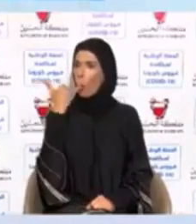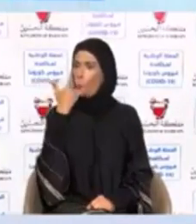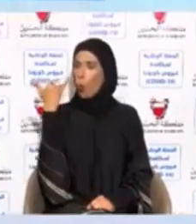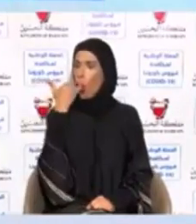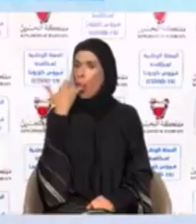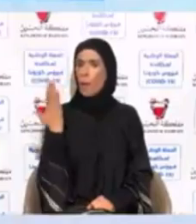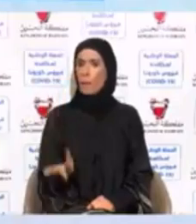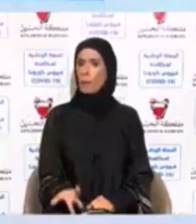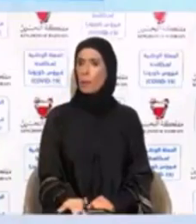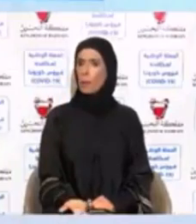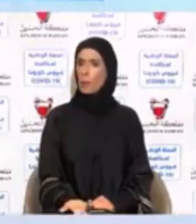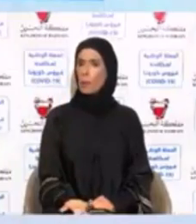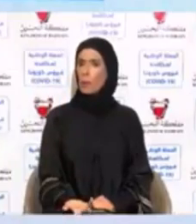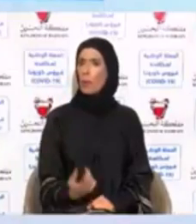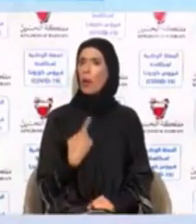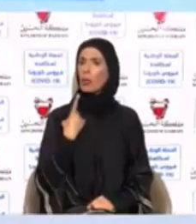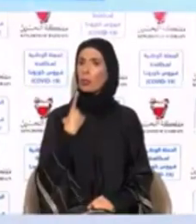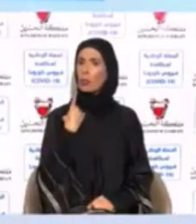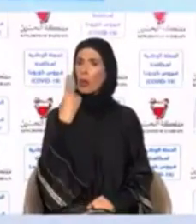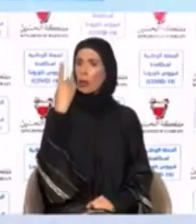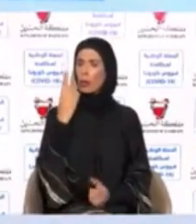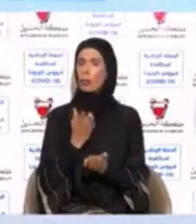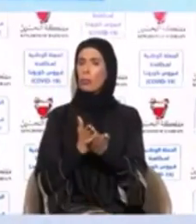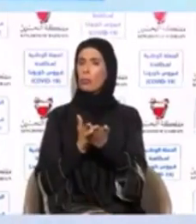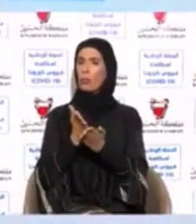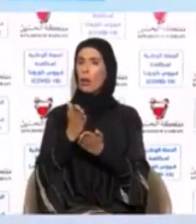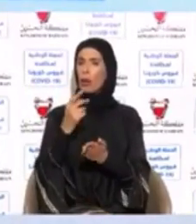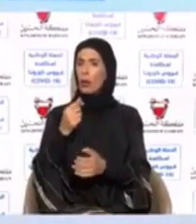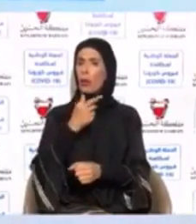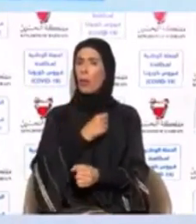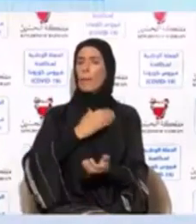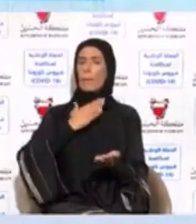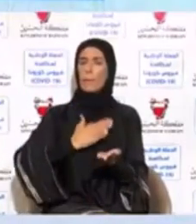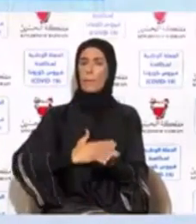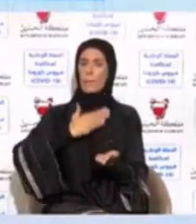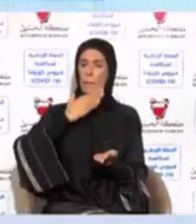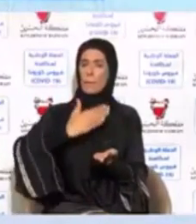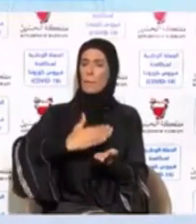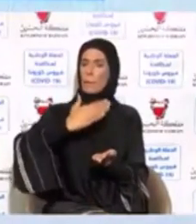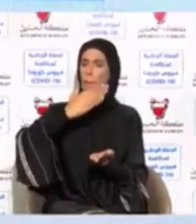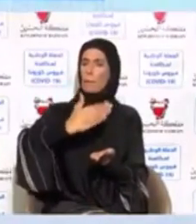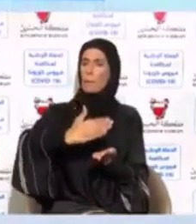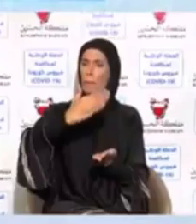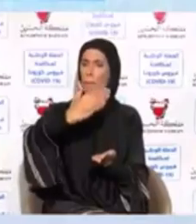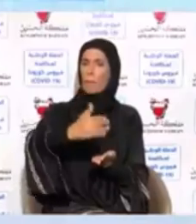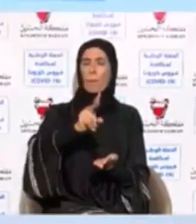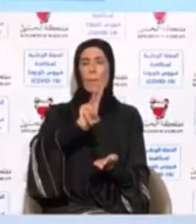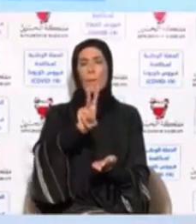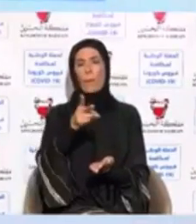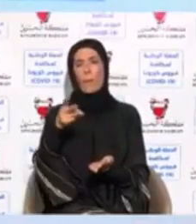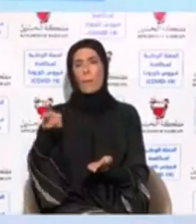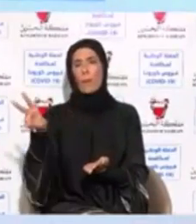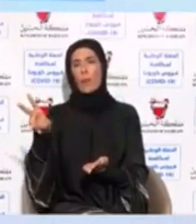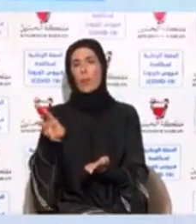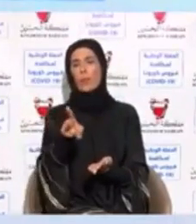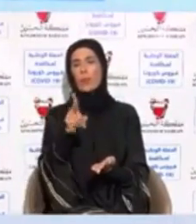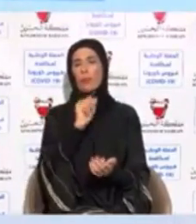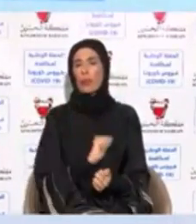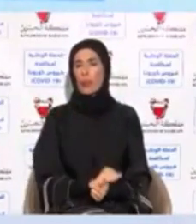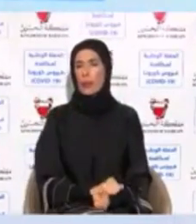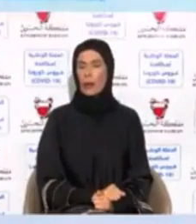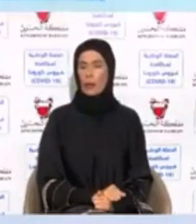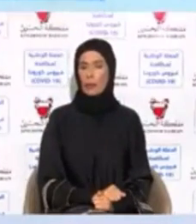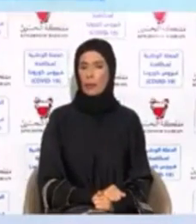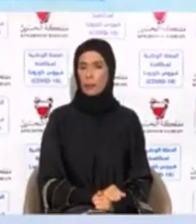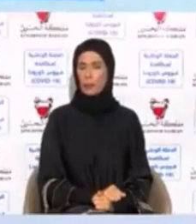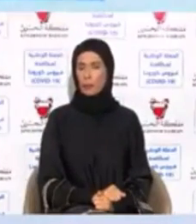ان اللقاح هو السبيل الوحيد. اللقاح يمر مراحل متعددة وليست بمرحلة ويتم